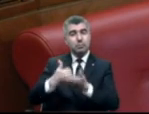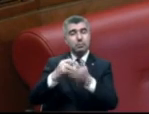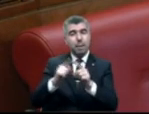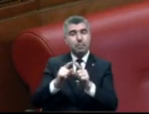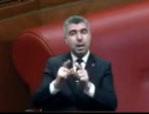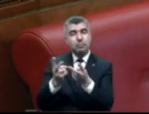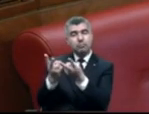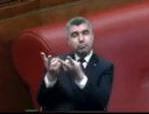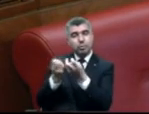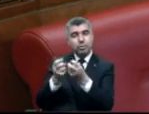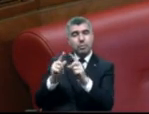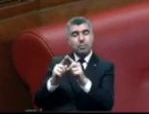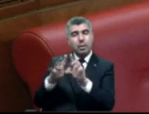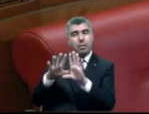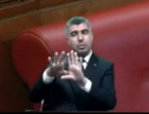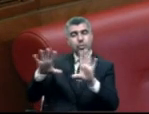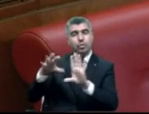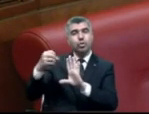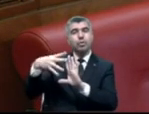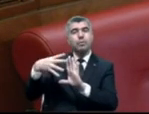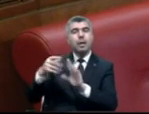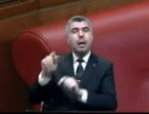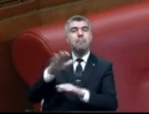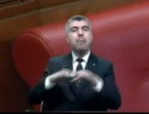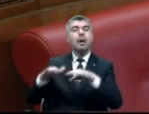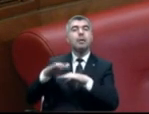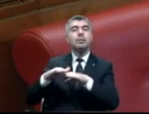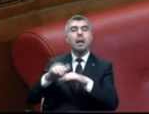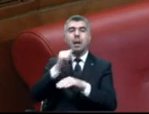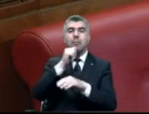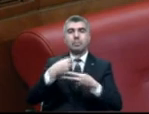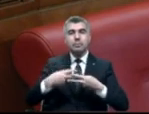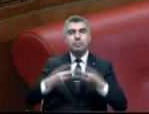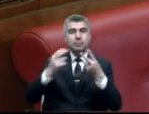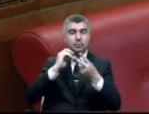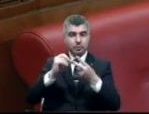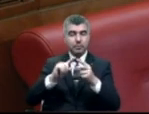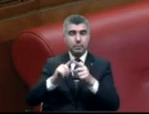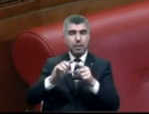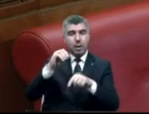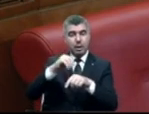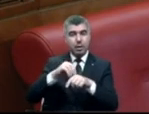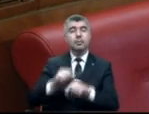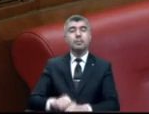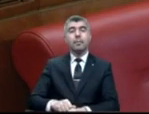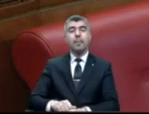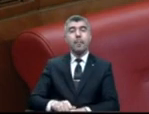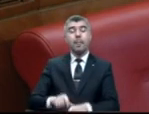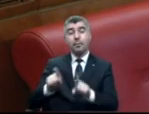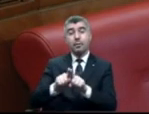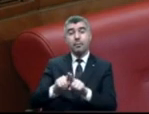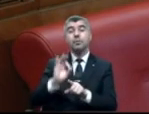مياه البحر بالطاقات المتجددة، خاصة طبعا طاقات الريحية والشمسية. وتم